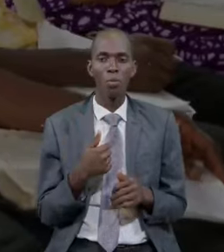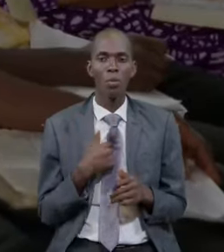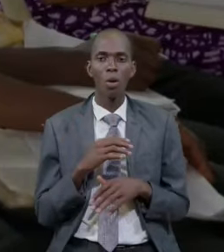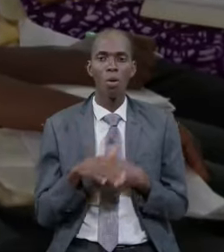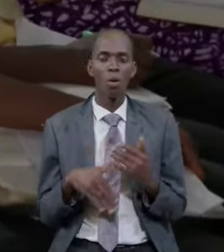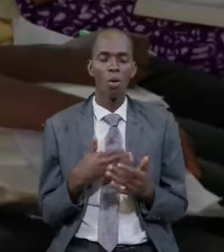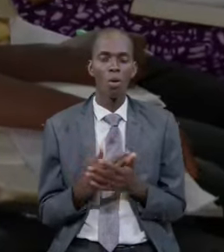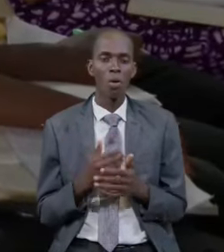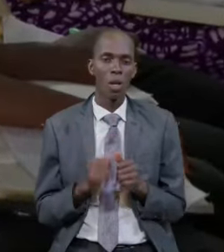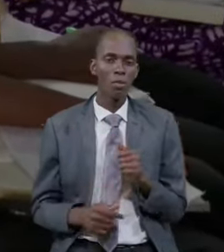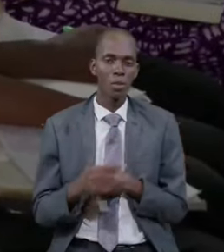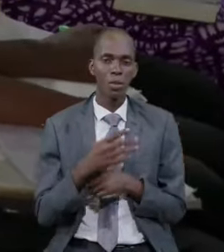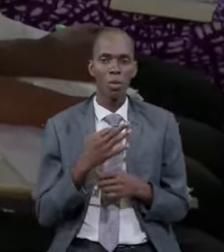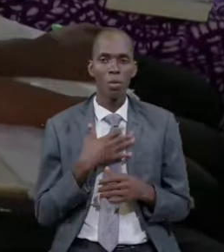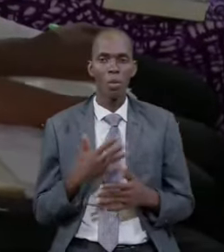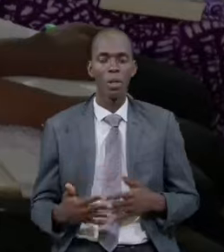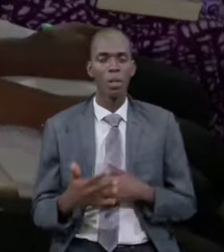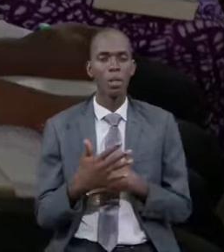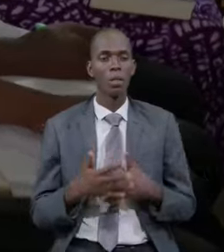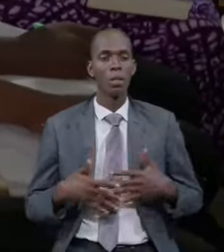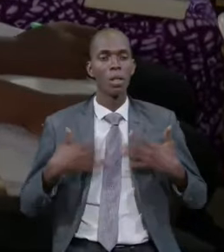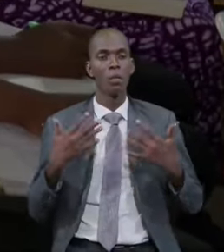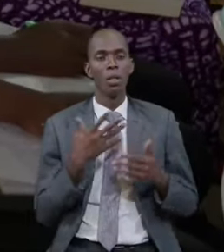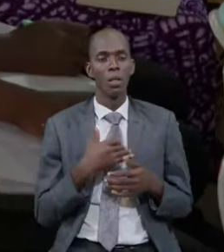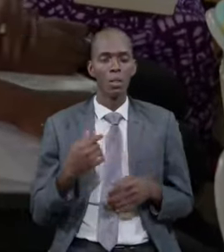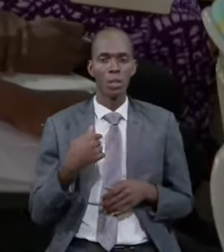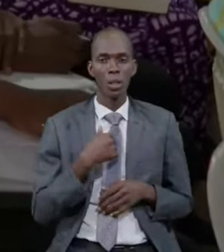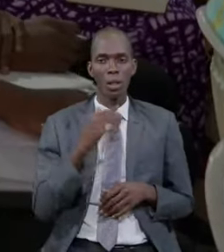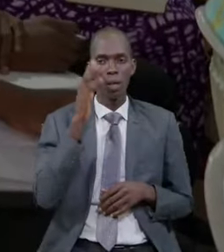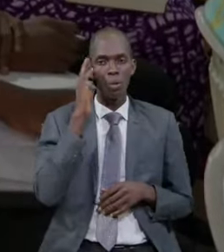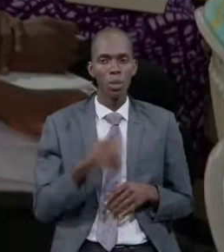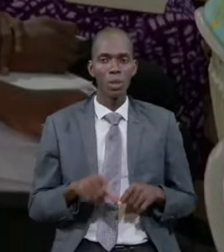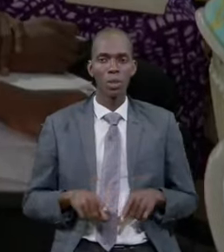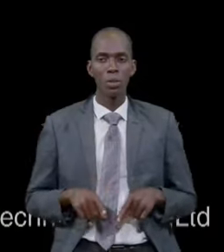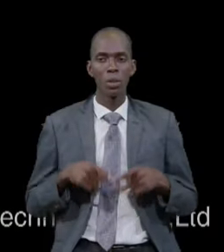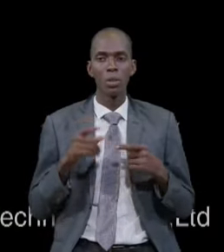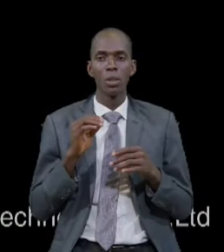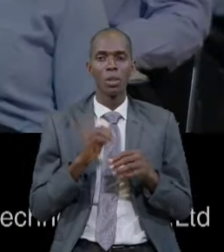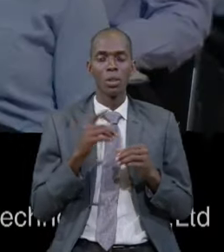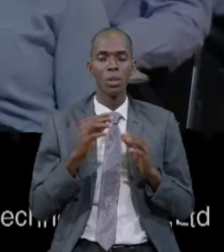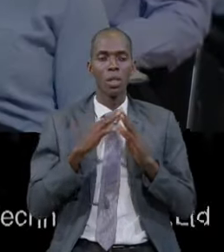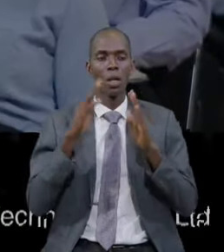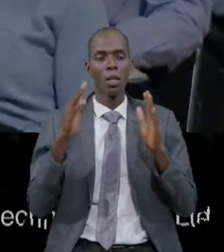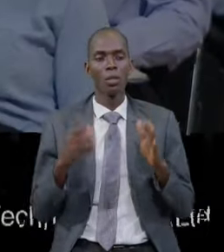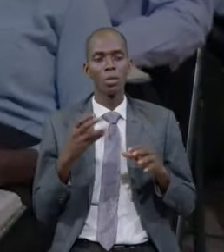tous les jours de ma vie, et j'habiterai dans la maison de